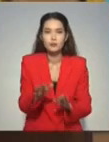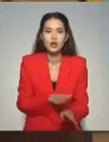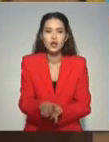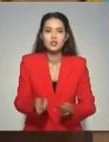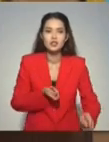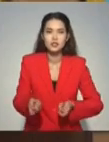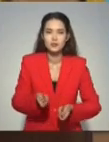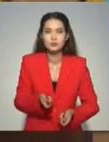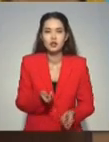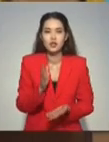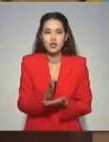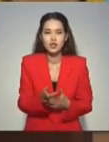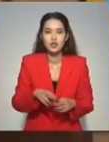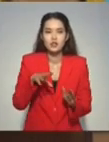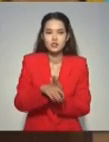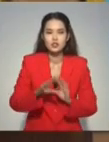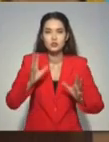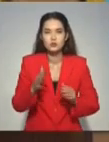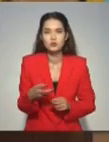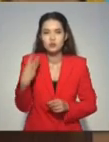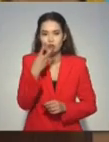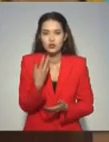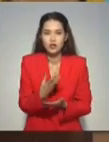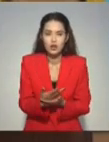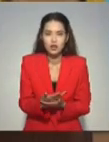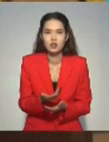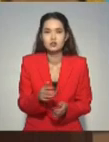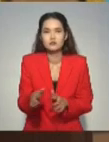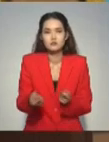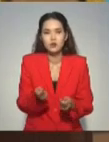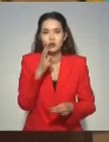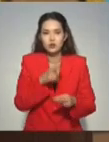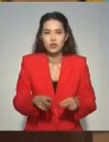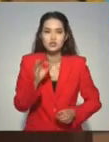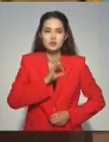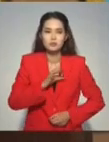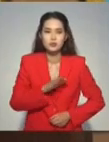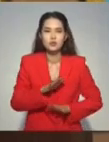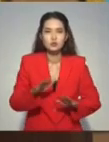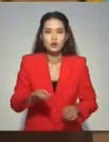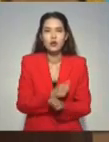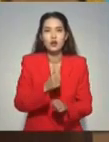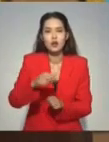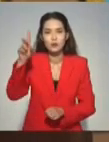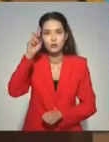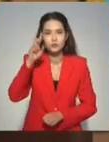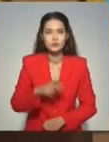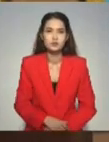свои полномочия в связи с утратой доверия. Решение о таком освобождении принимается только главой государства.